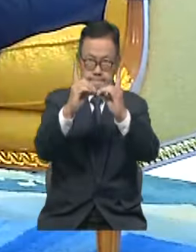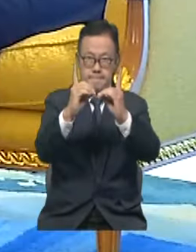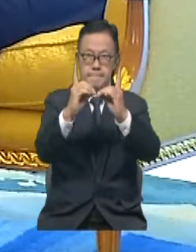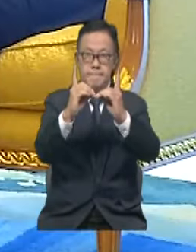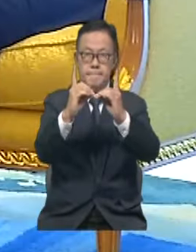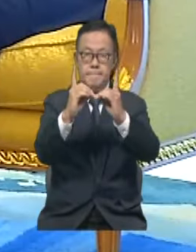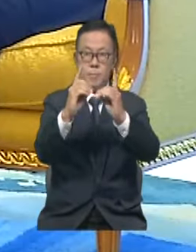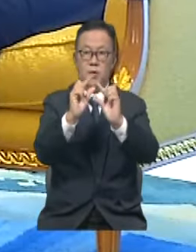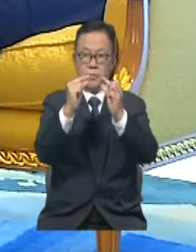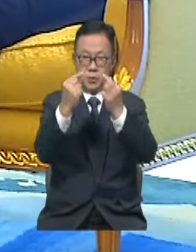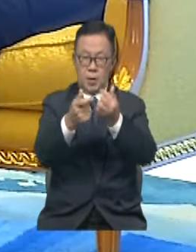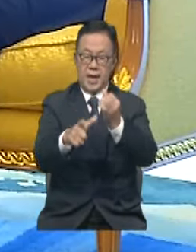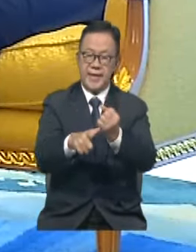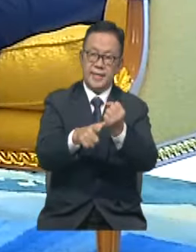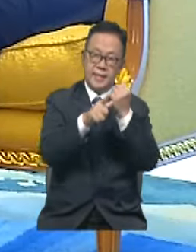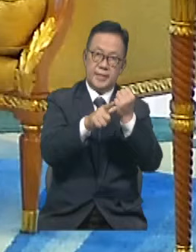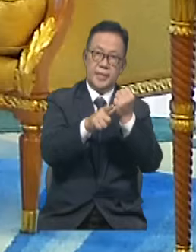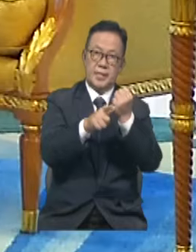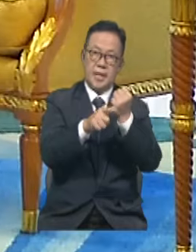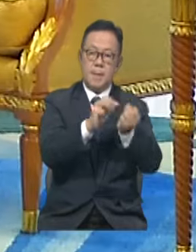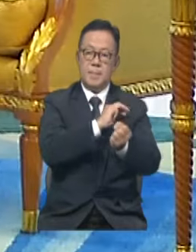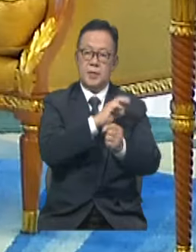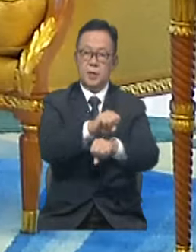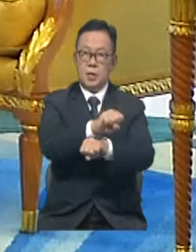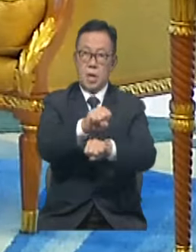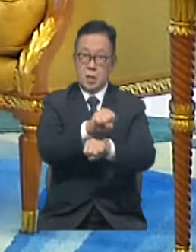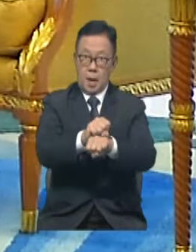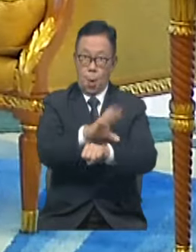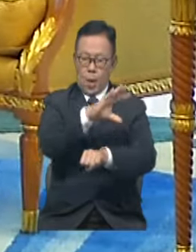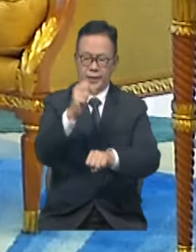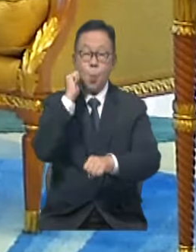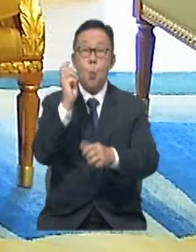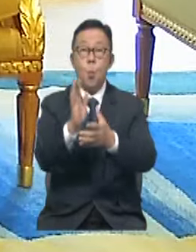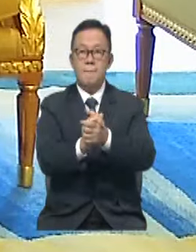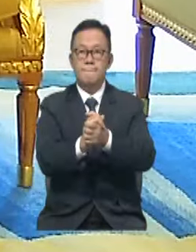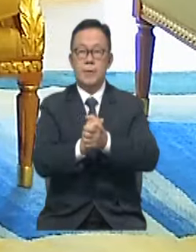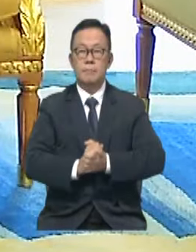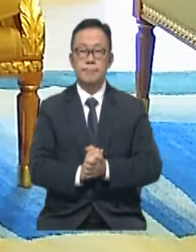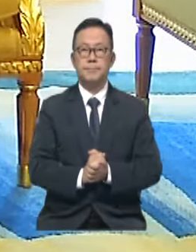mengadap Timbalan Perdana Menteri Republik Singapura dan Isteri.